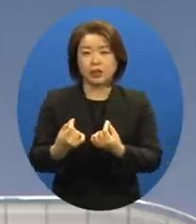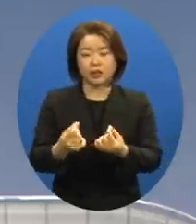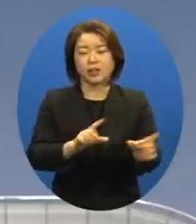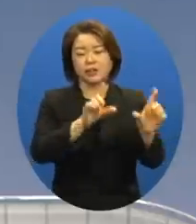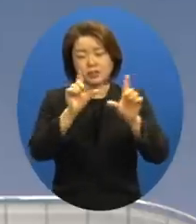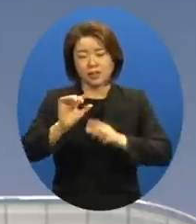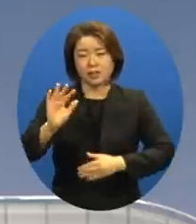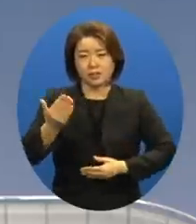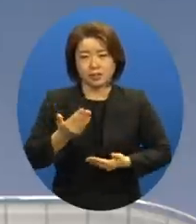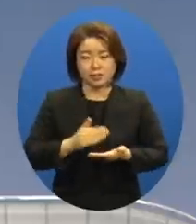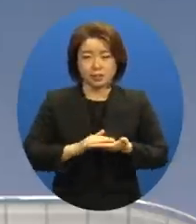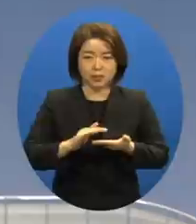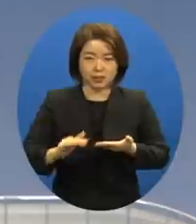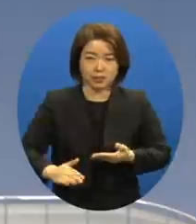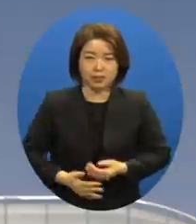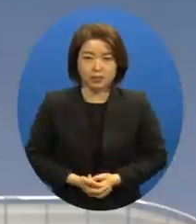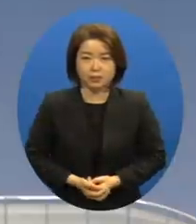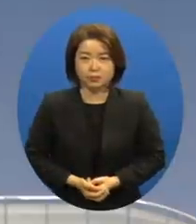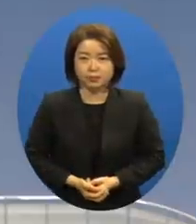거죠